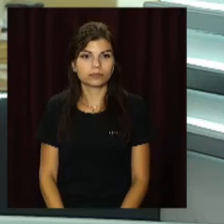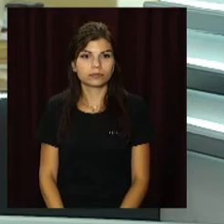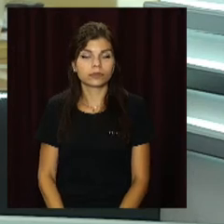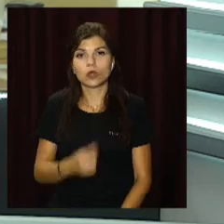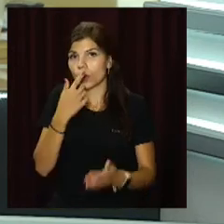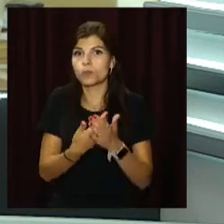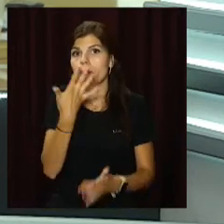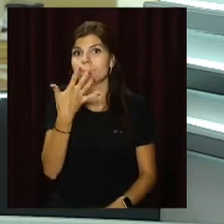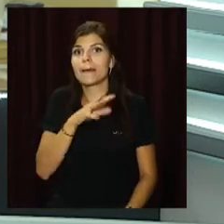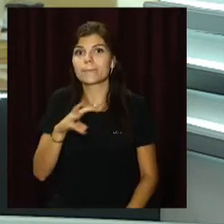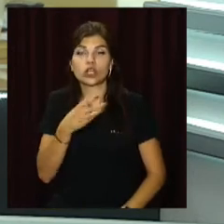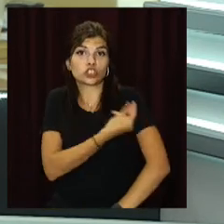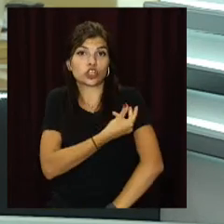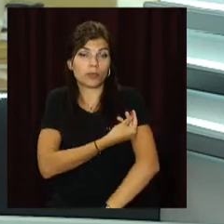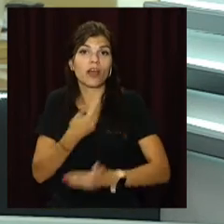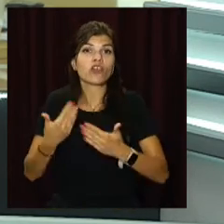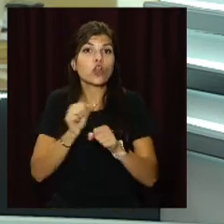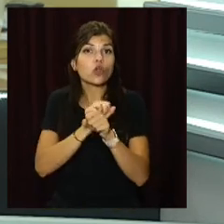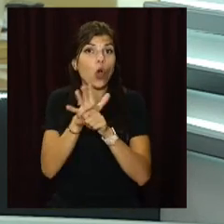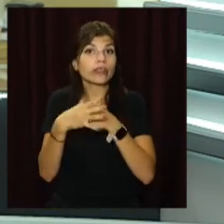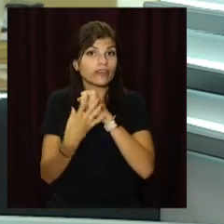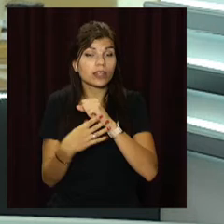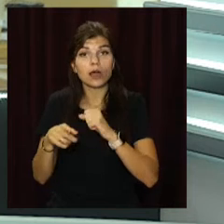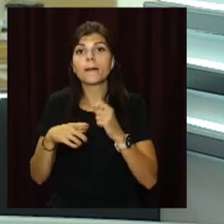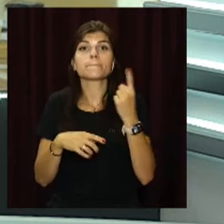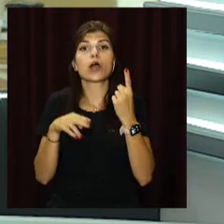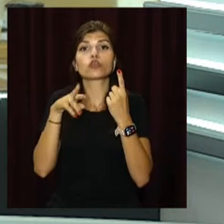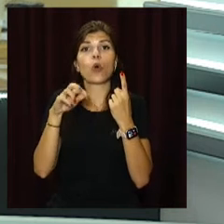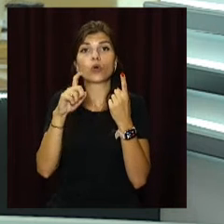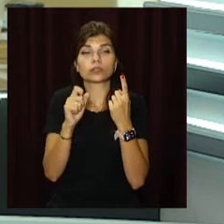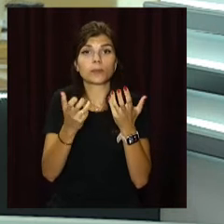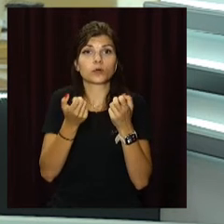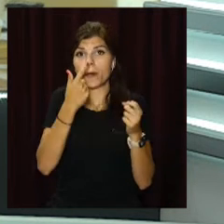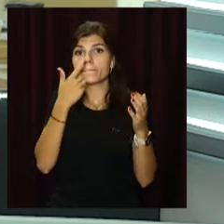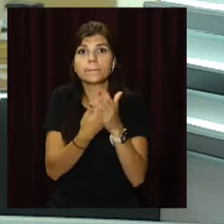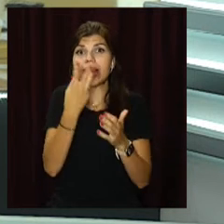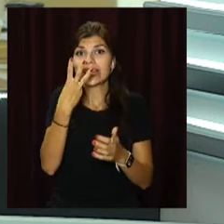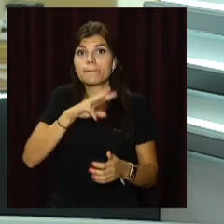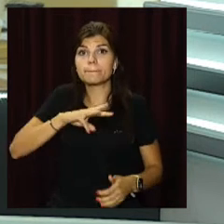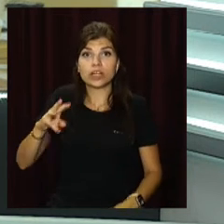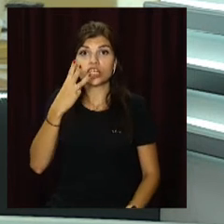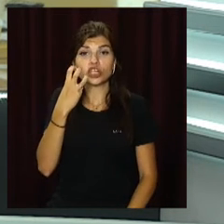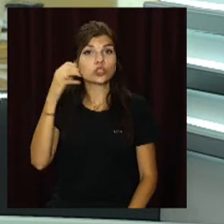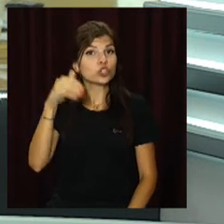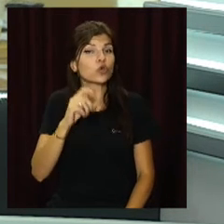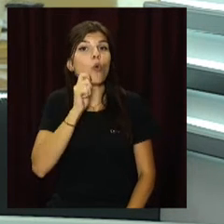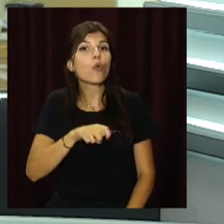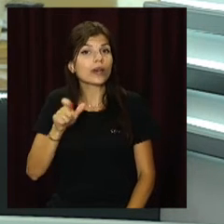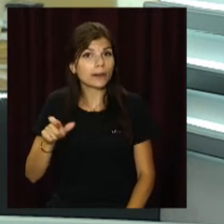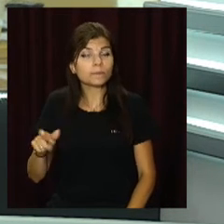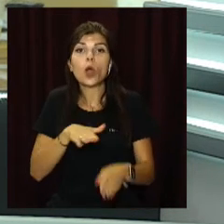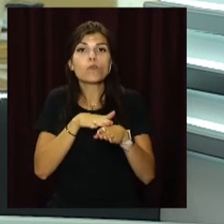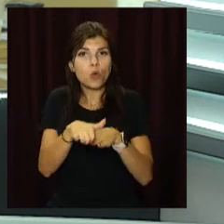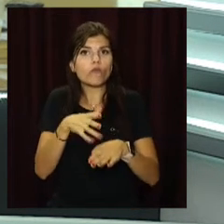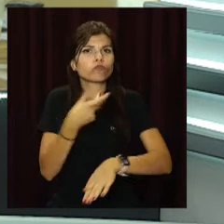Понад 5 мільйонів щеплених від COVID-19. З них першу дозу вакцини отримали майже 3 мільйони 300 тисяч українців,